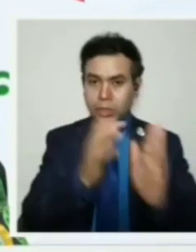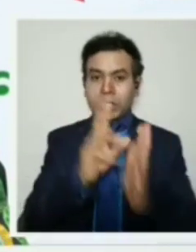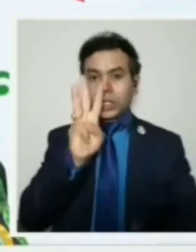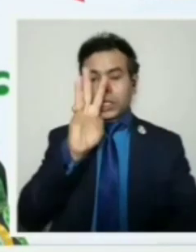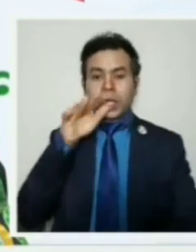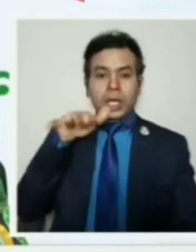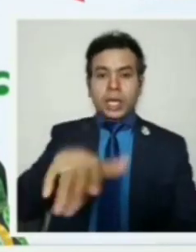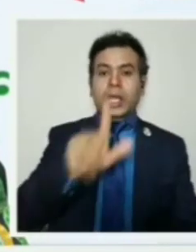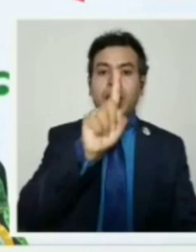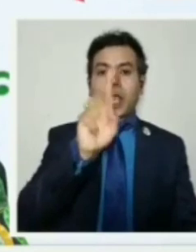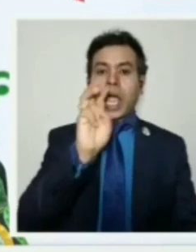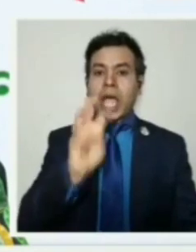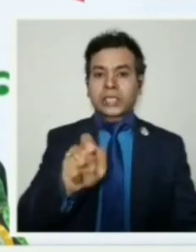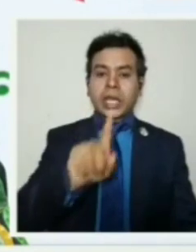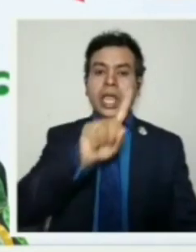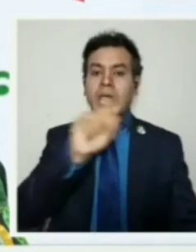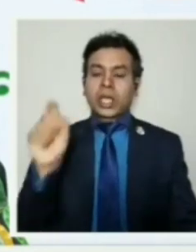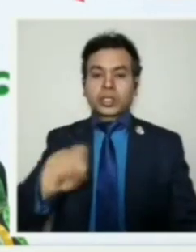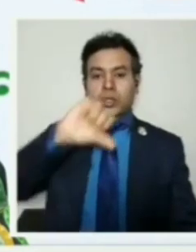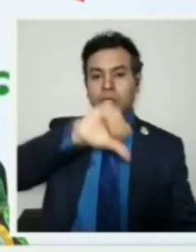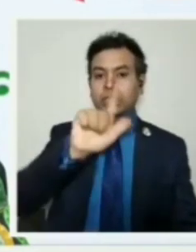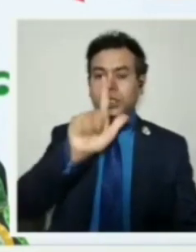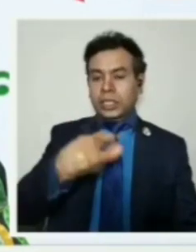2,45,501 জন। বর্তমানে কোয়ারেন্টাইনে আছেন